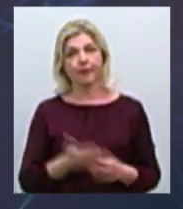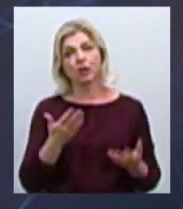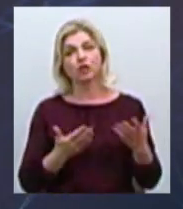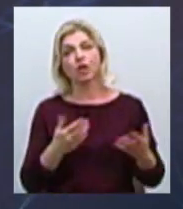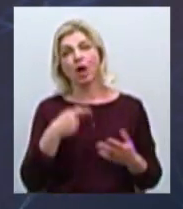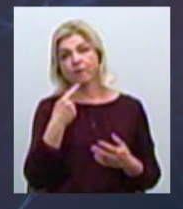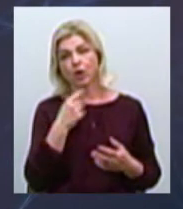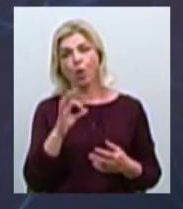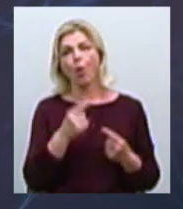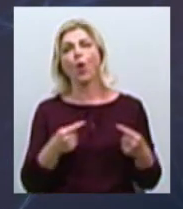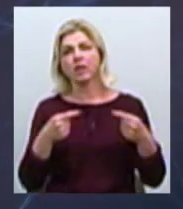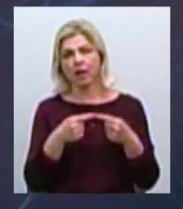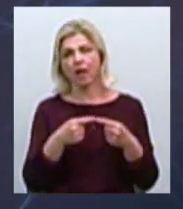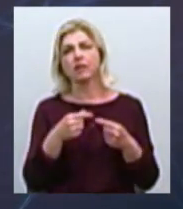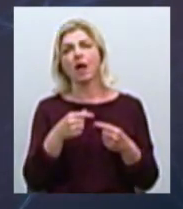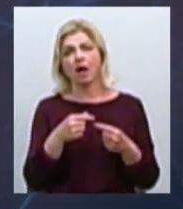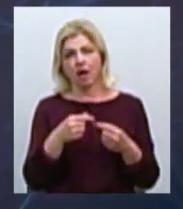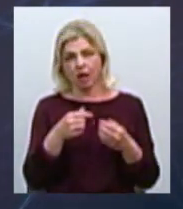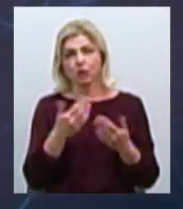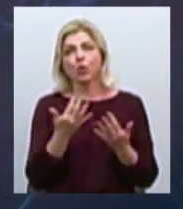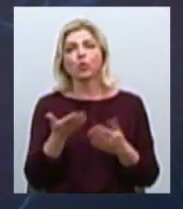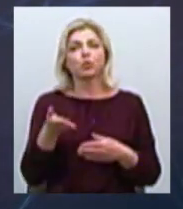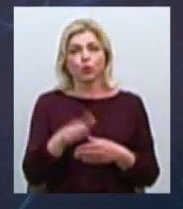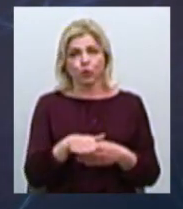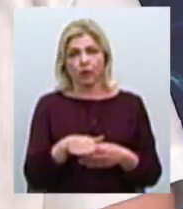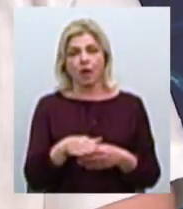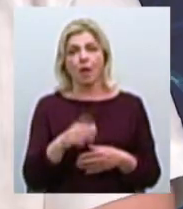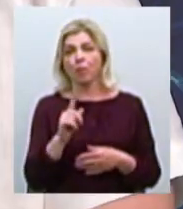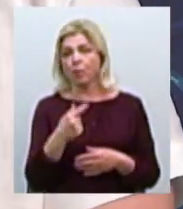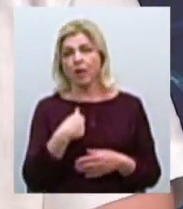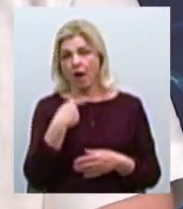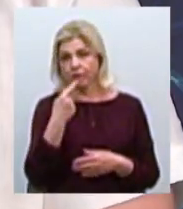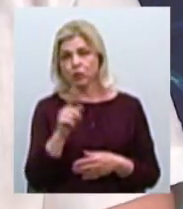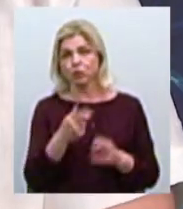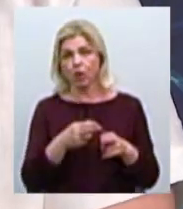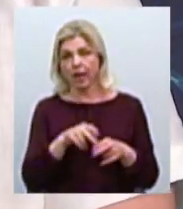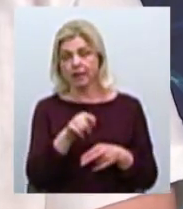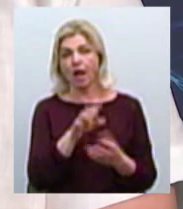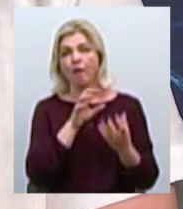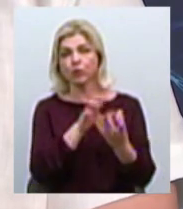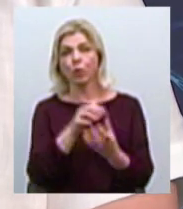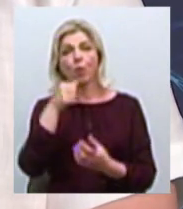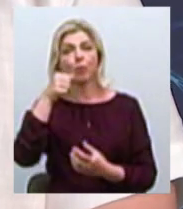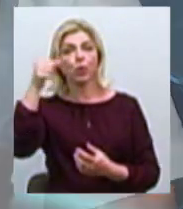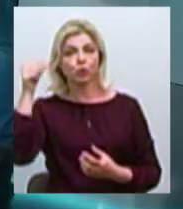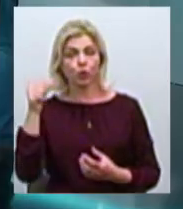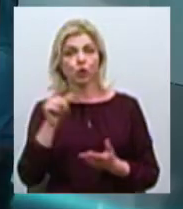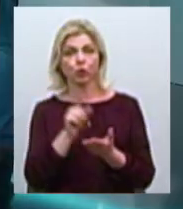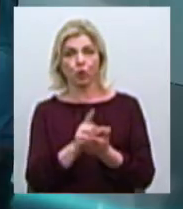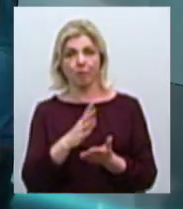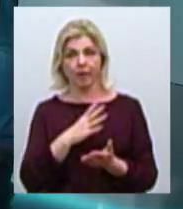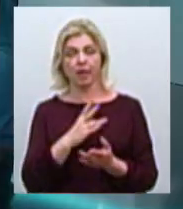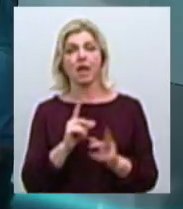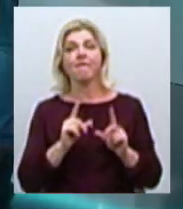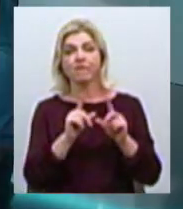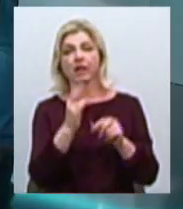про конкретну партію? Я чому запитую? Тому що ці 23 автобуси в минулому році мали б вийти на вулиці Житомира,